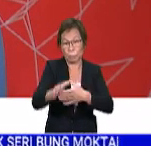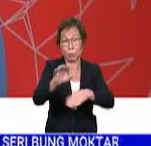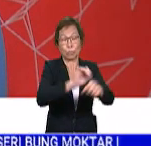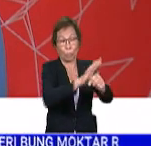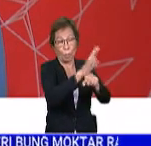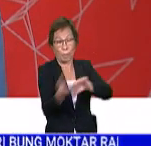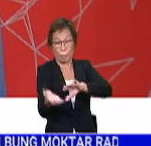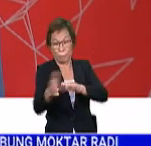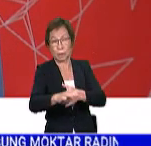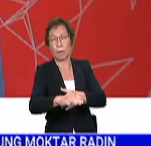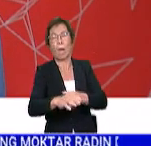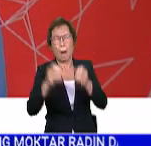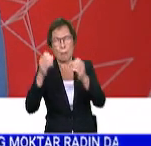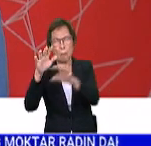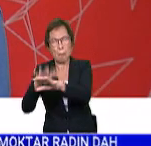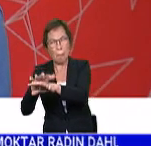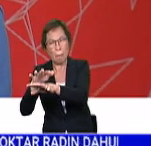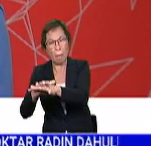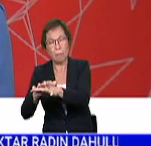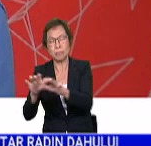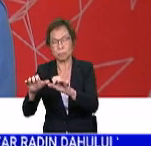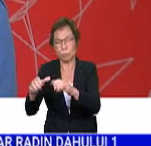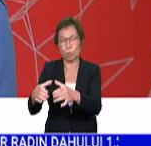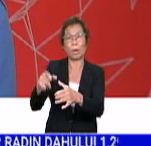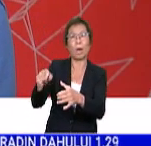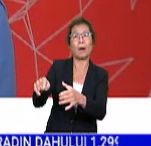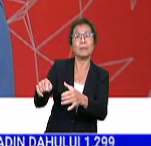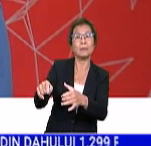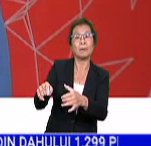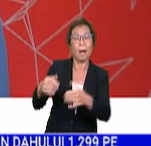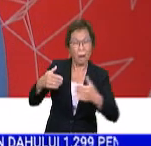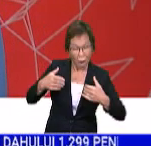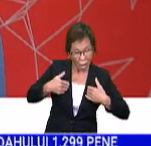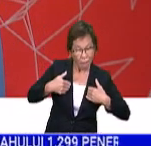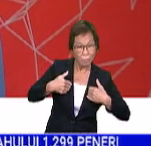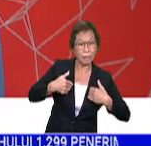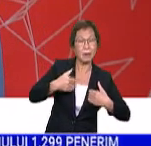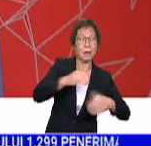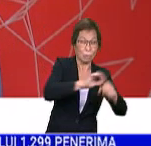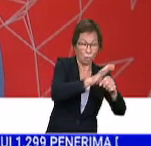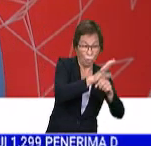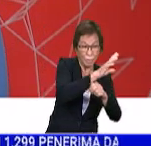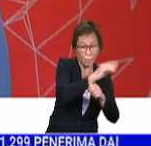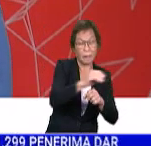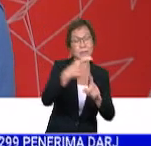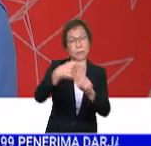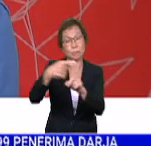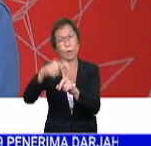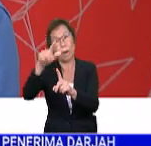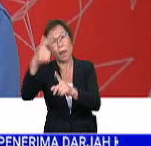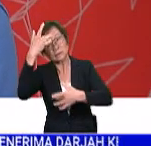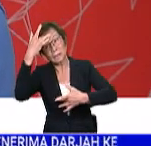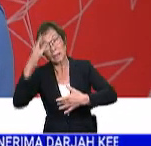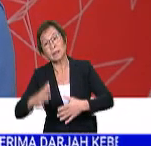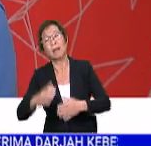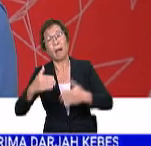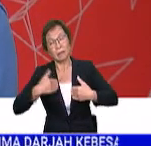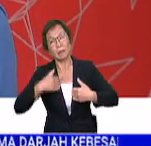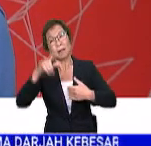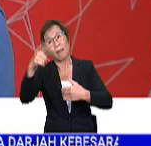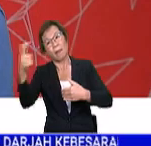rata-ratanya sebilangan besarnya adalah tergolong daripada orang yang mempunyai comorbidity, yang mempunyai